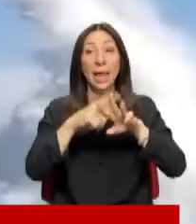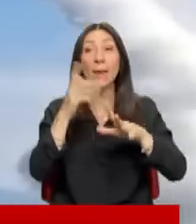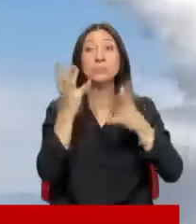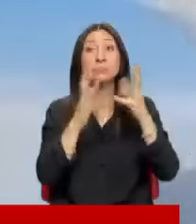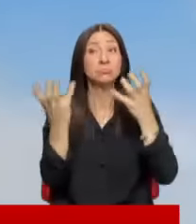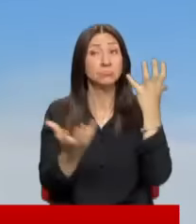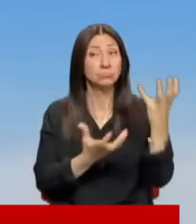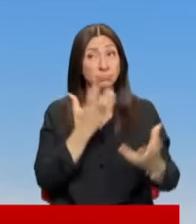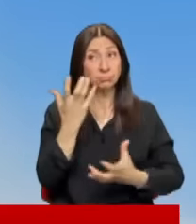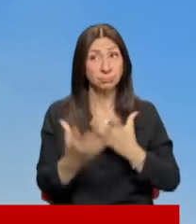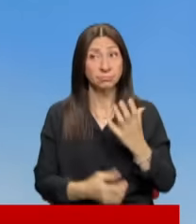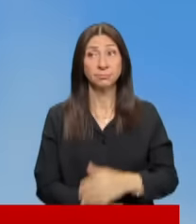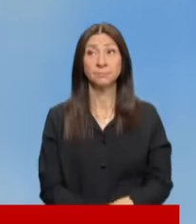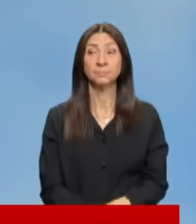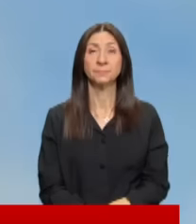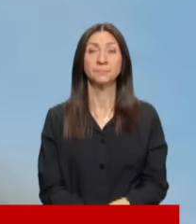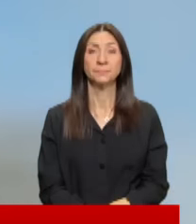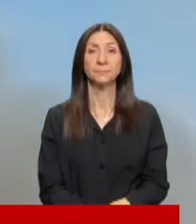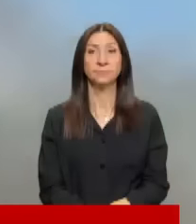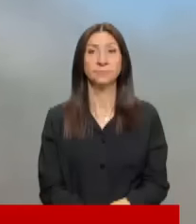yandı.